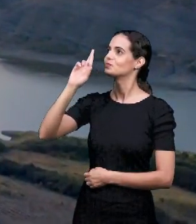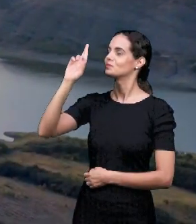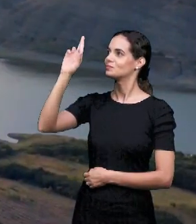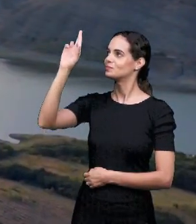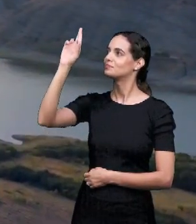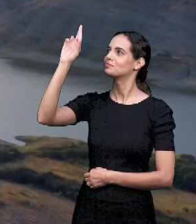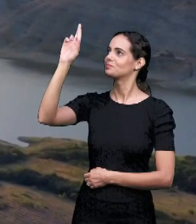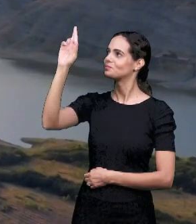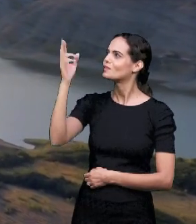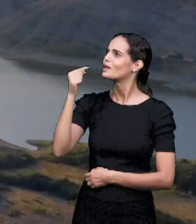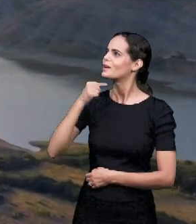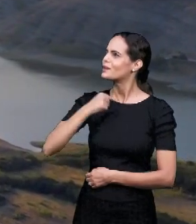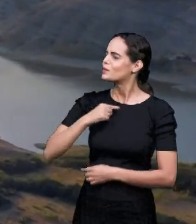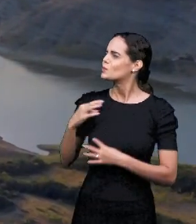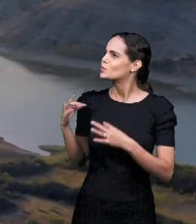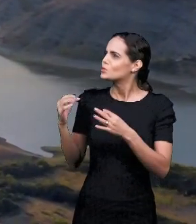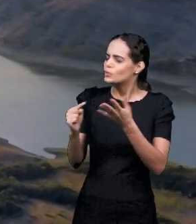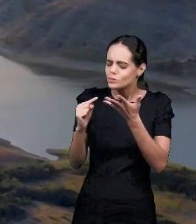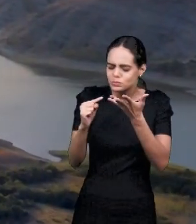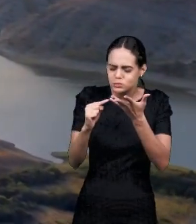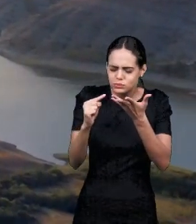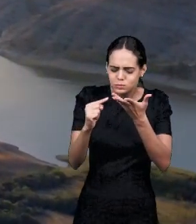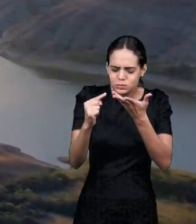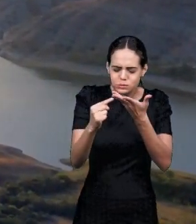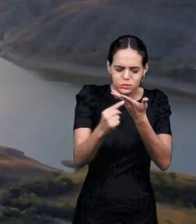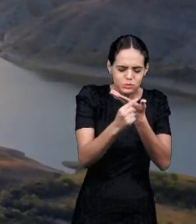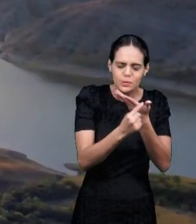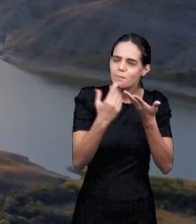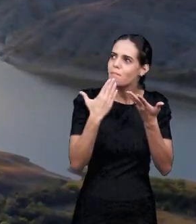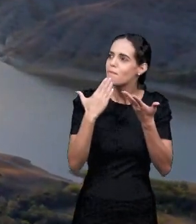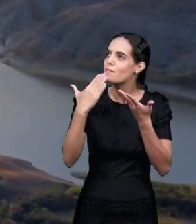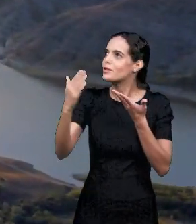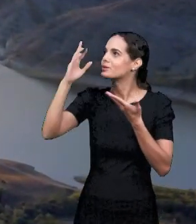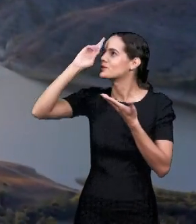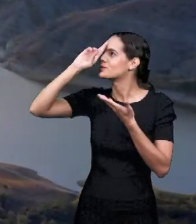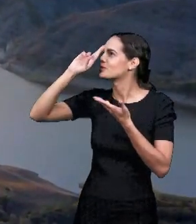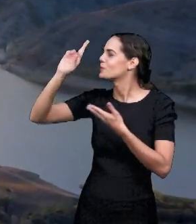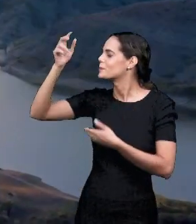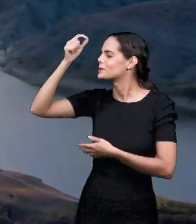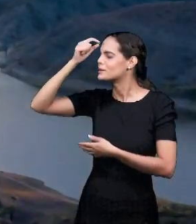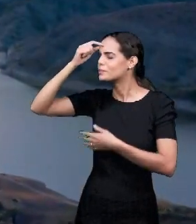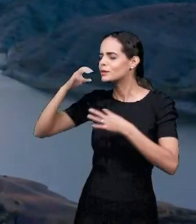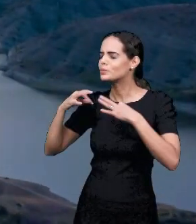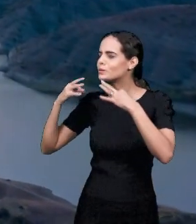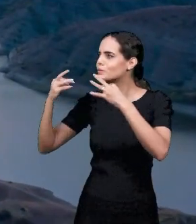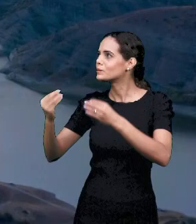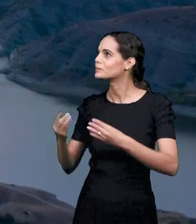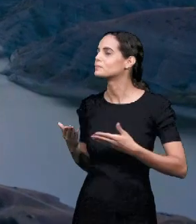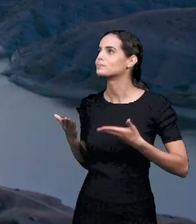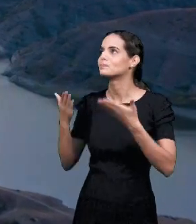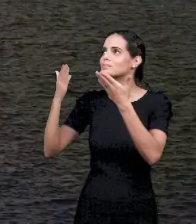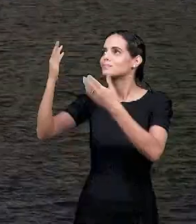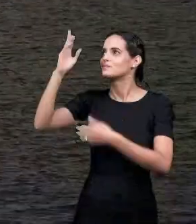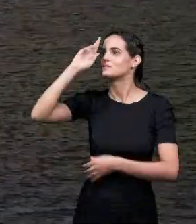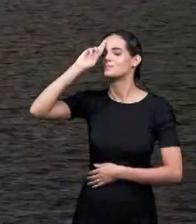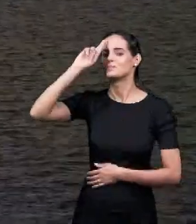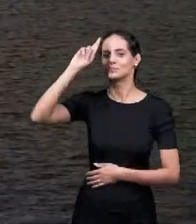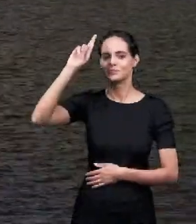a minha meditação eleva a ti.